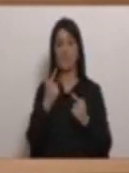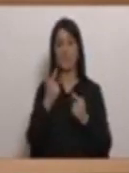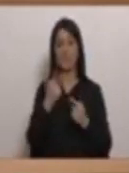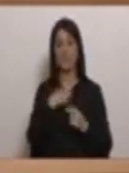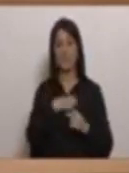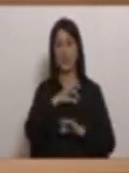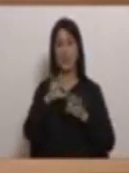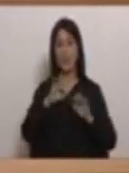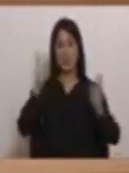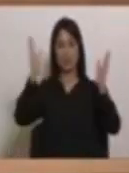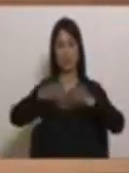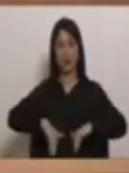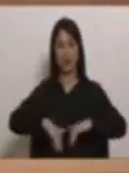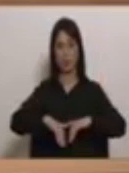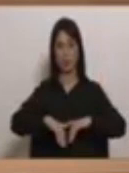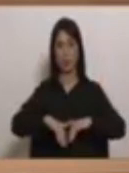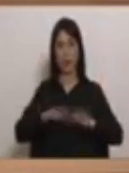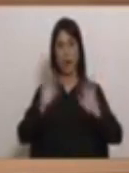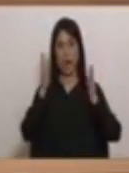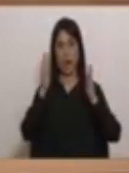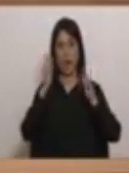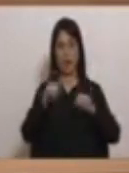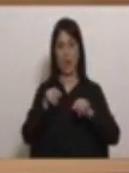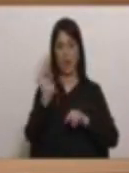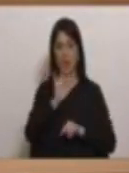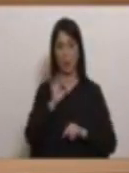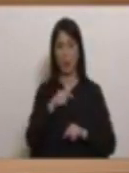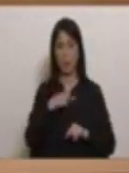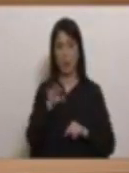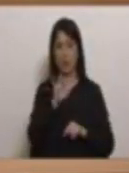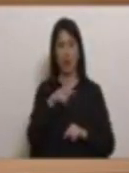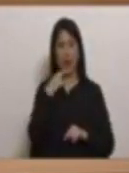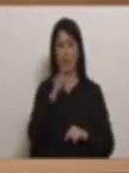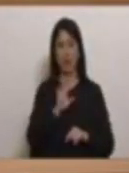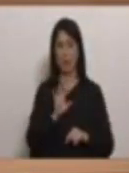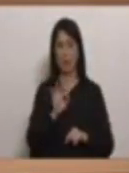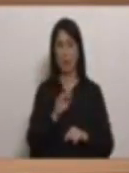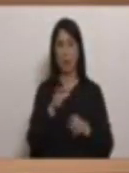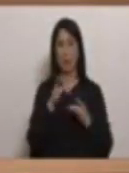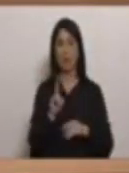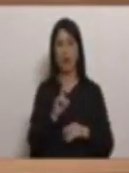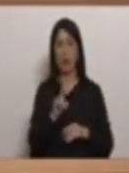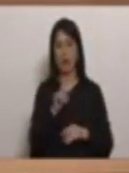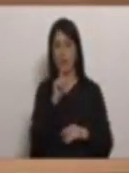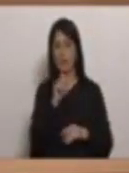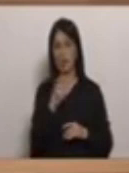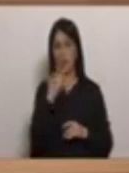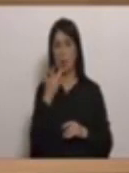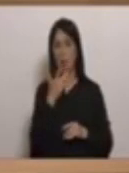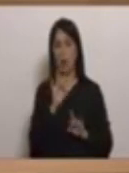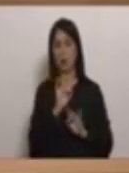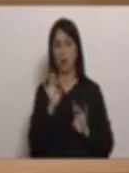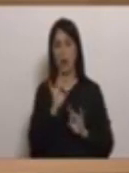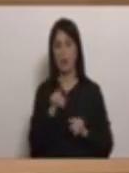პროექტი ჩააგდო. Anaklem va avea scădelobă și da, mi-a mas arla paracop, ubrol dragața politicului ganshate